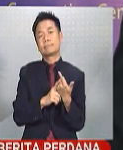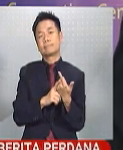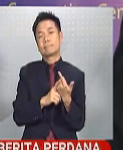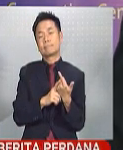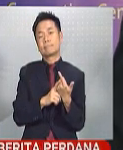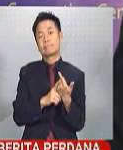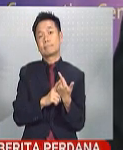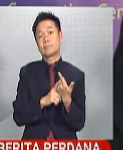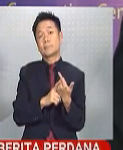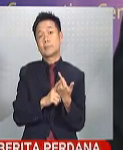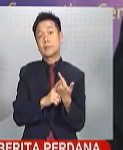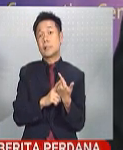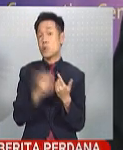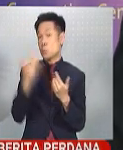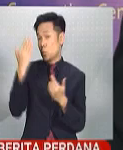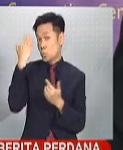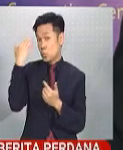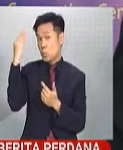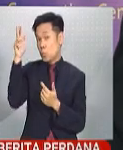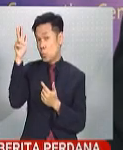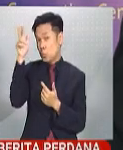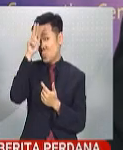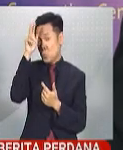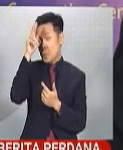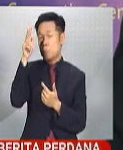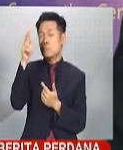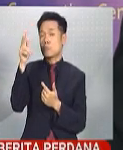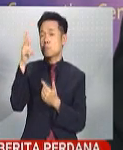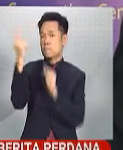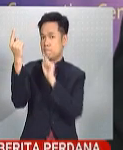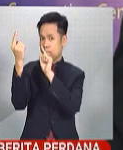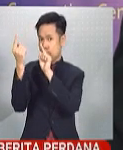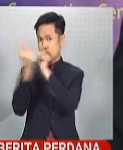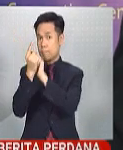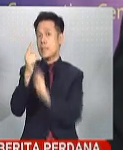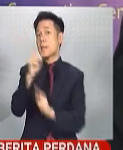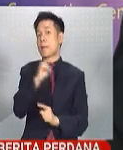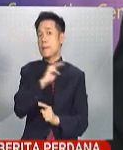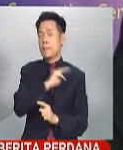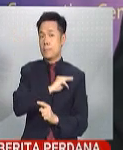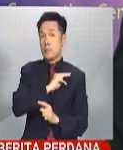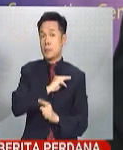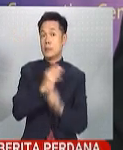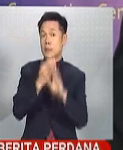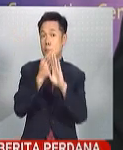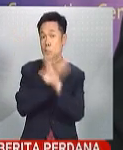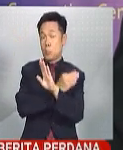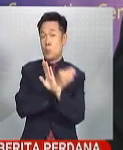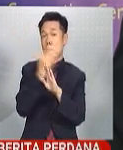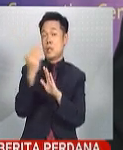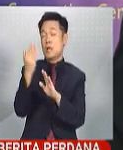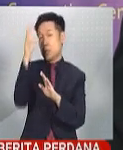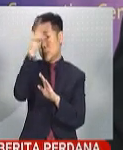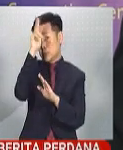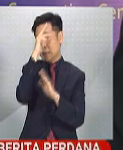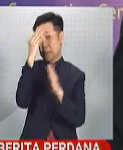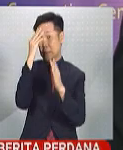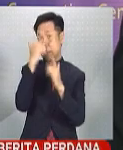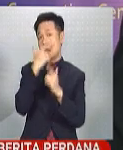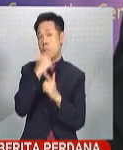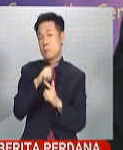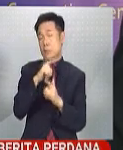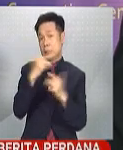the previous government, even we talk to the minister or even before they dissolve anything. We tell them just